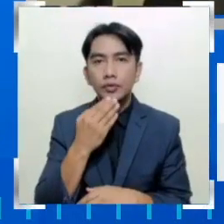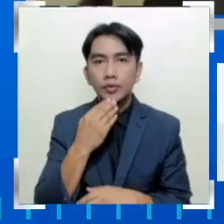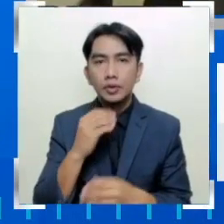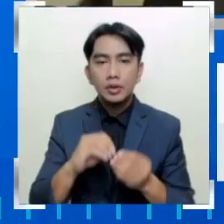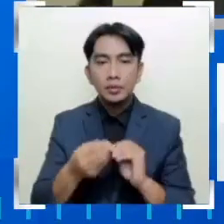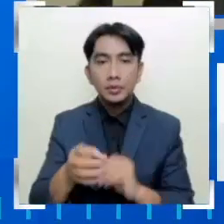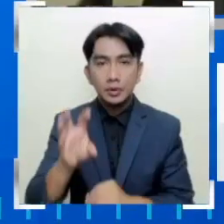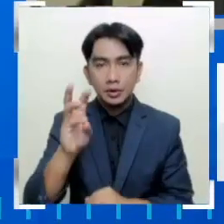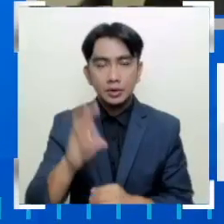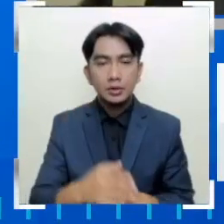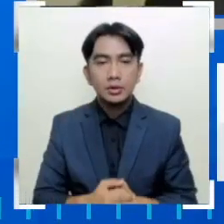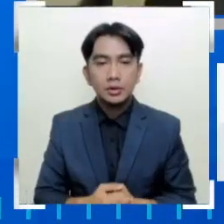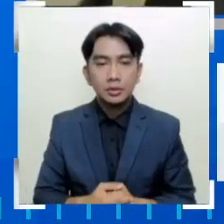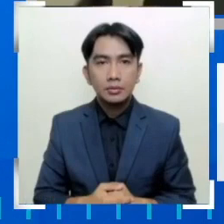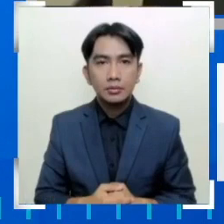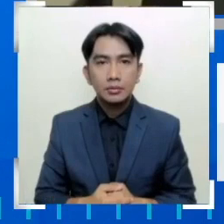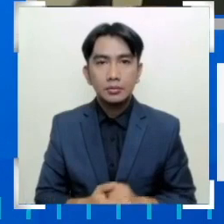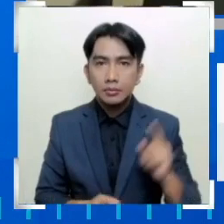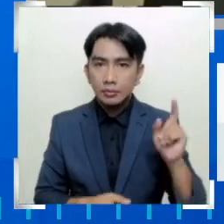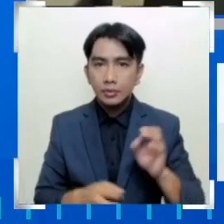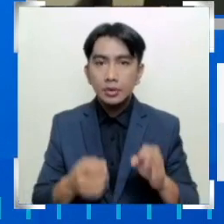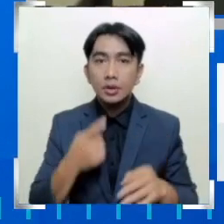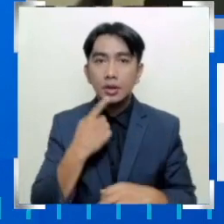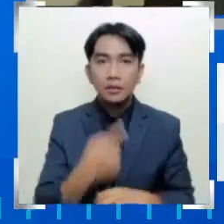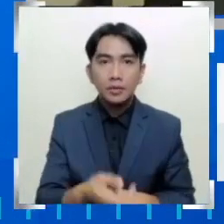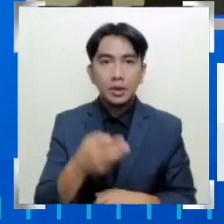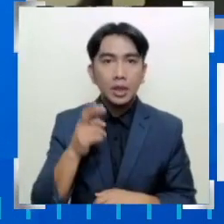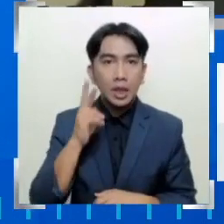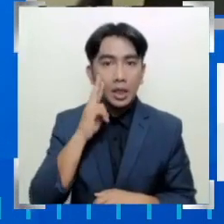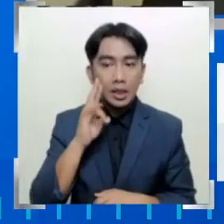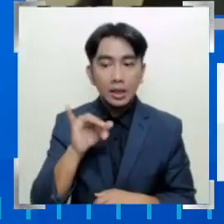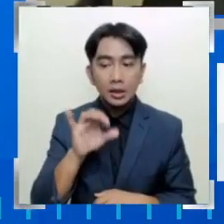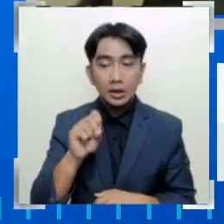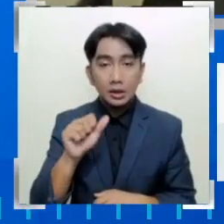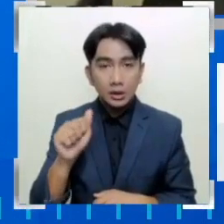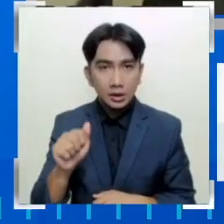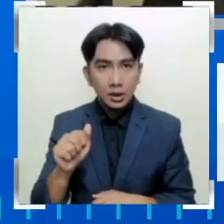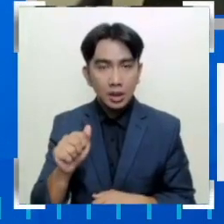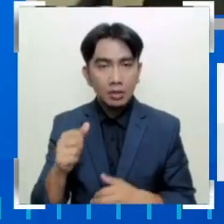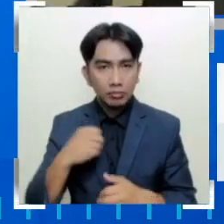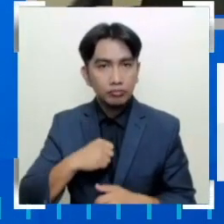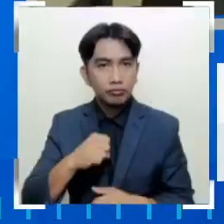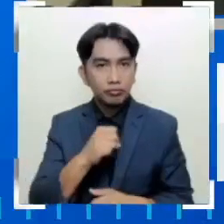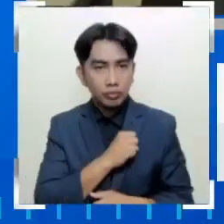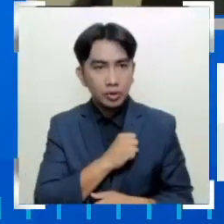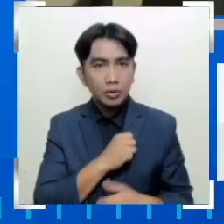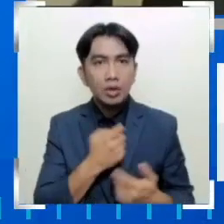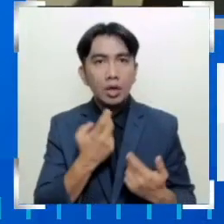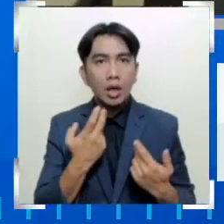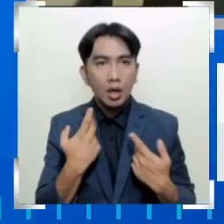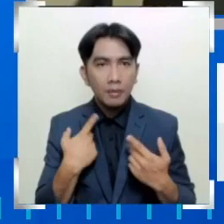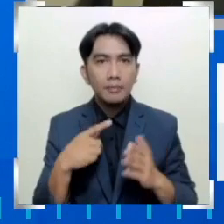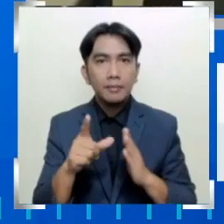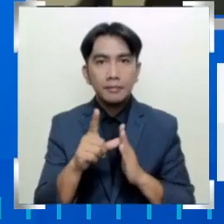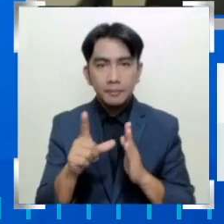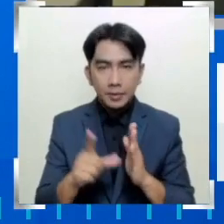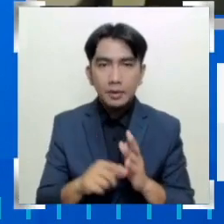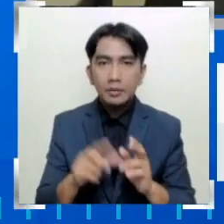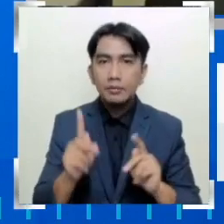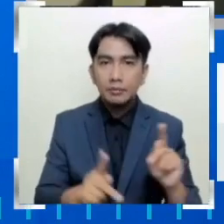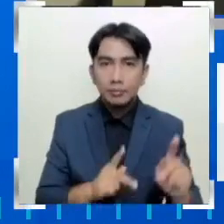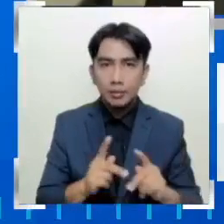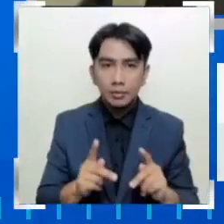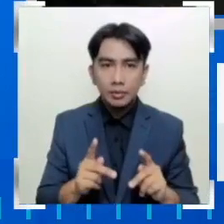Ma'am Risa Ontiveros is saying, I think po sa legalities naman po, we have people who are tasked